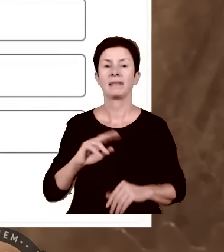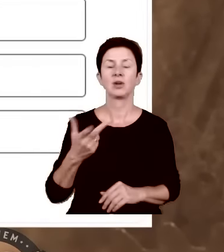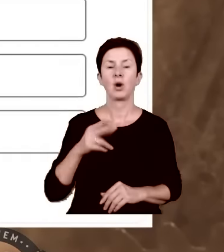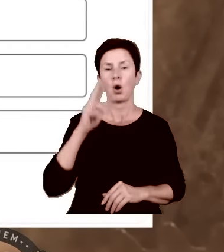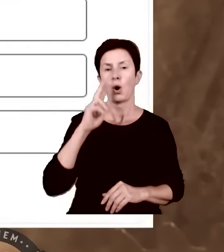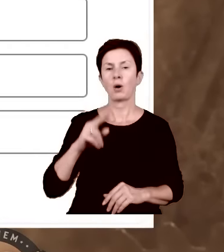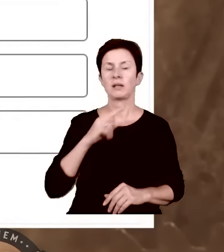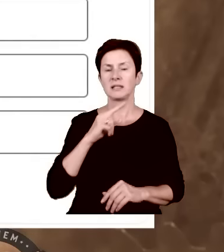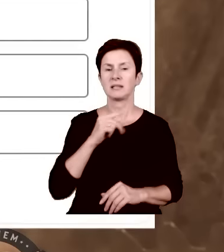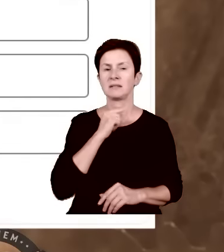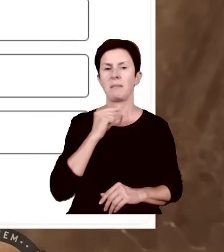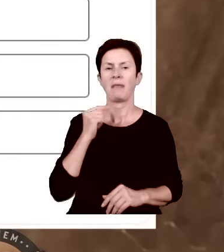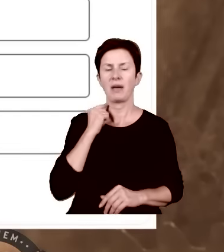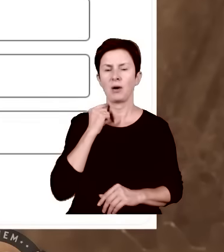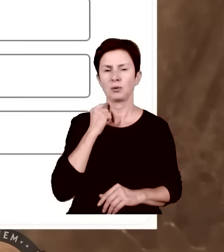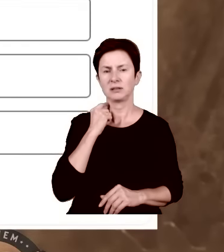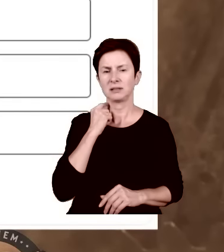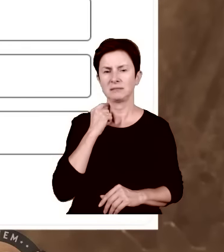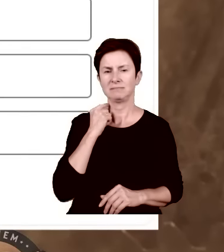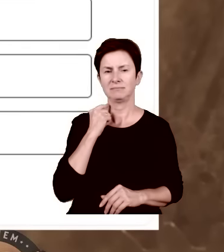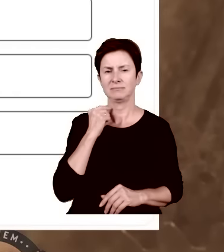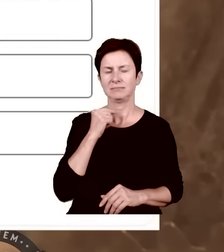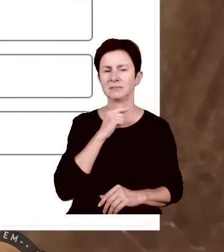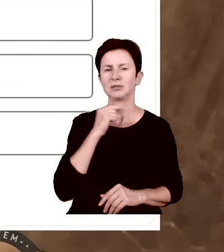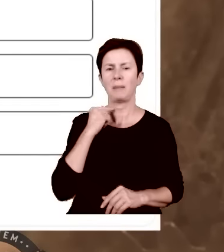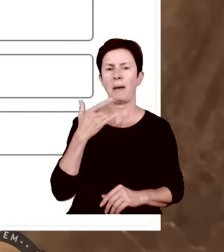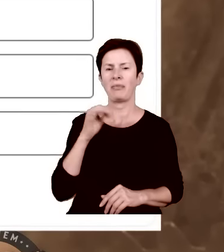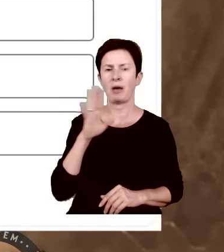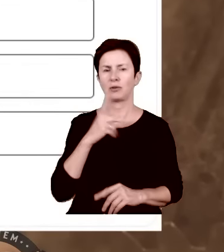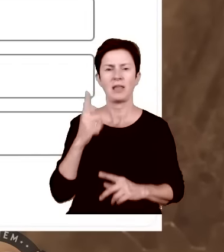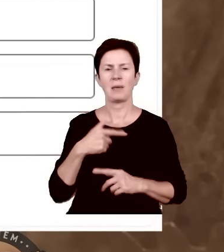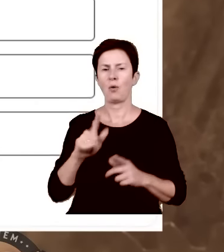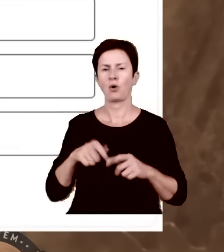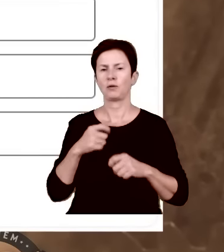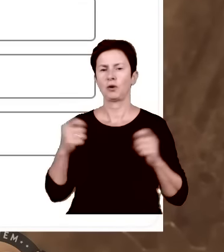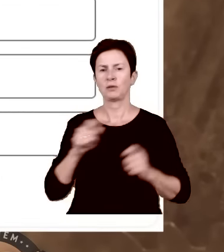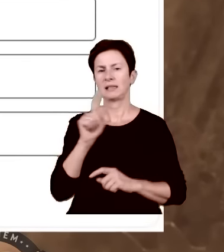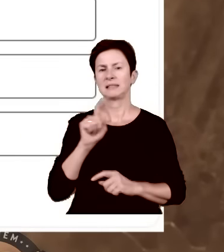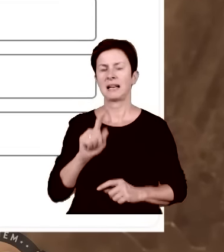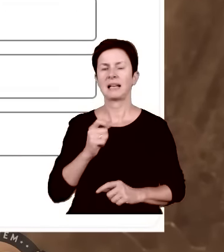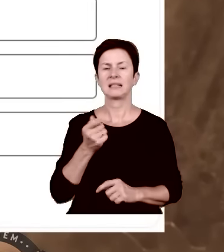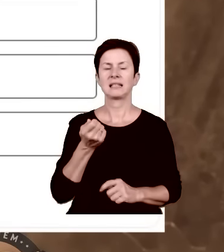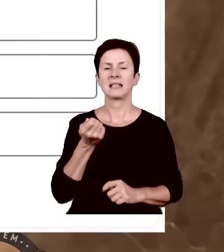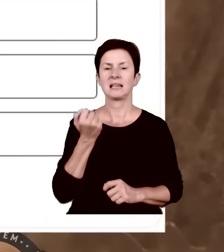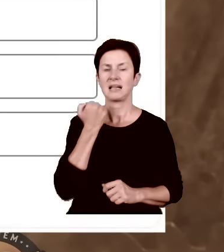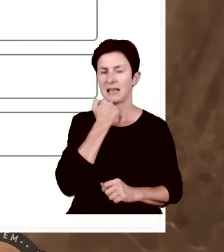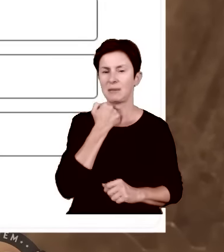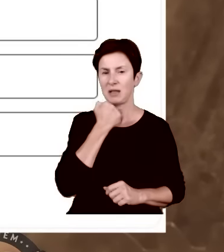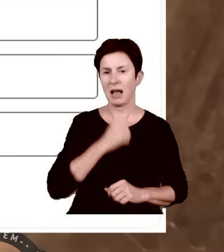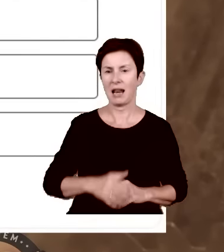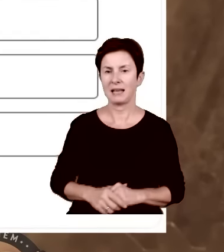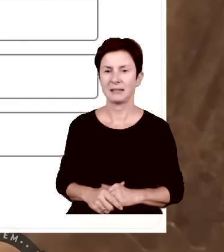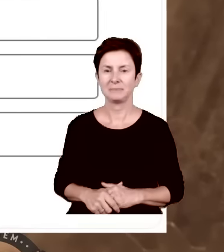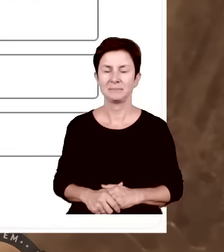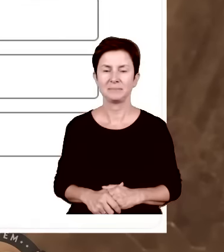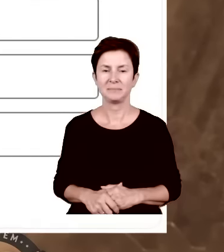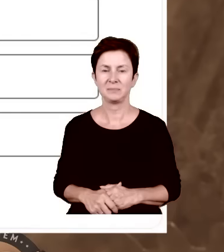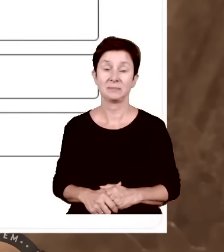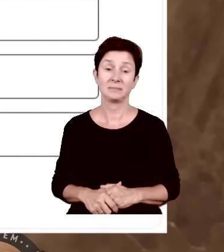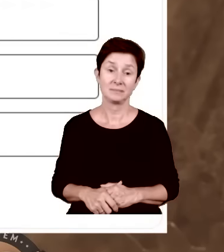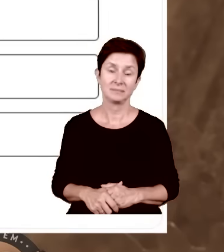Ojciec Mateusz za to, że nie rozwiązał zagadki kryminalnej. No, ojciec Mateusz, to też jest jasne, że